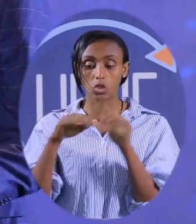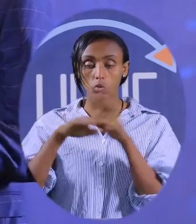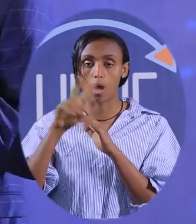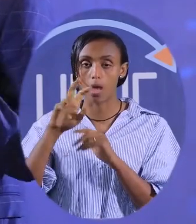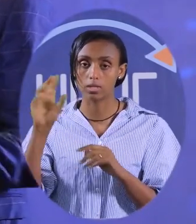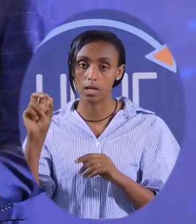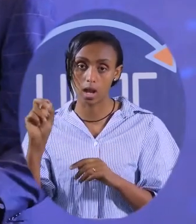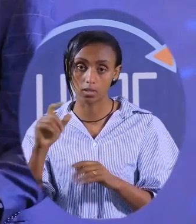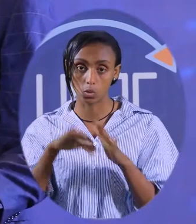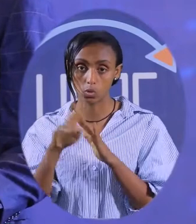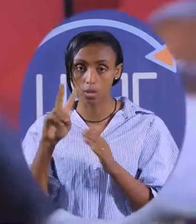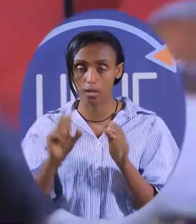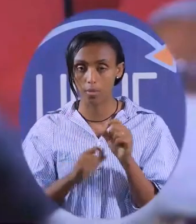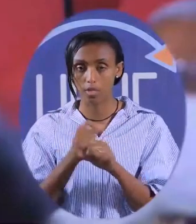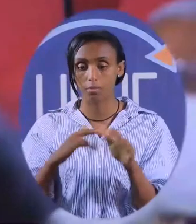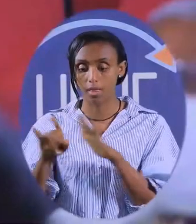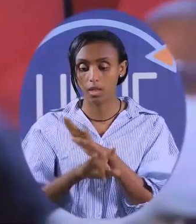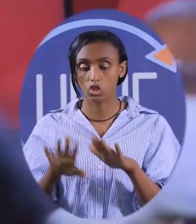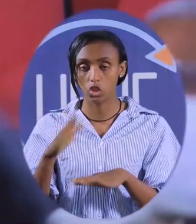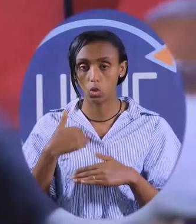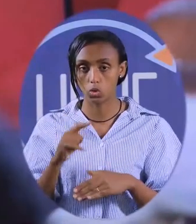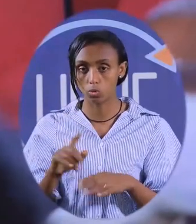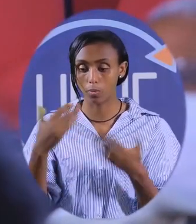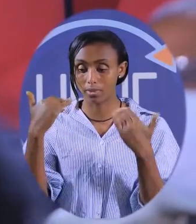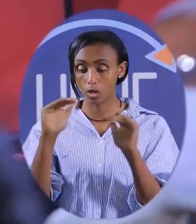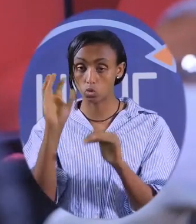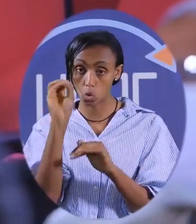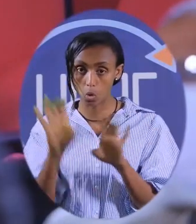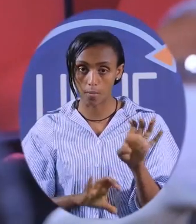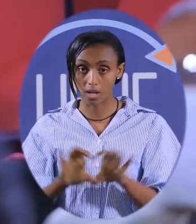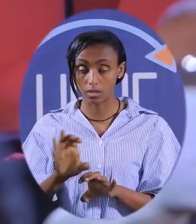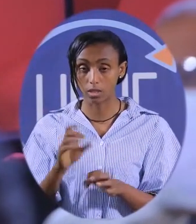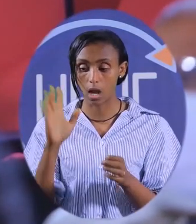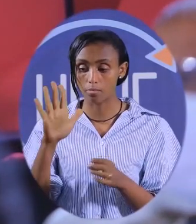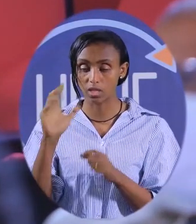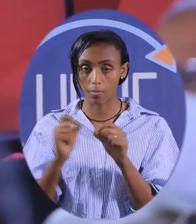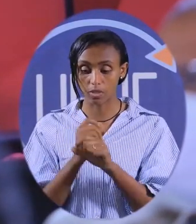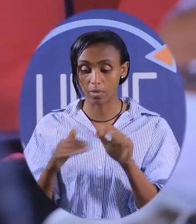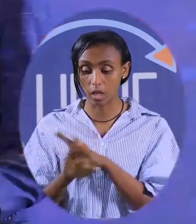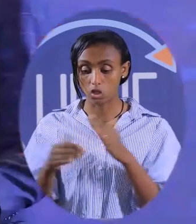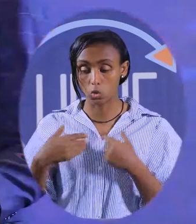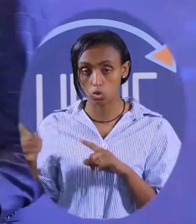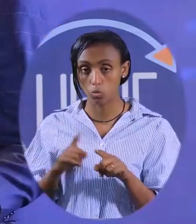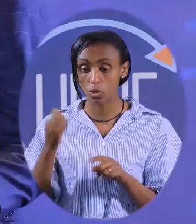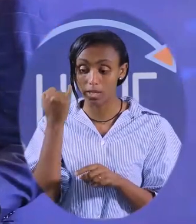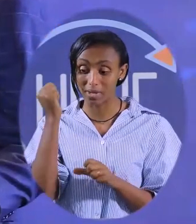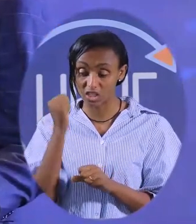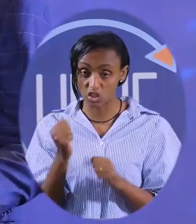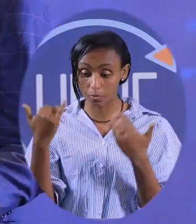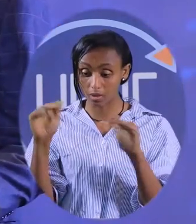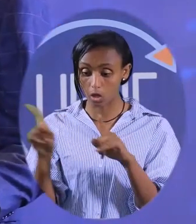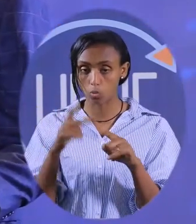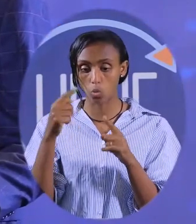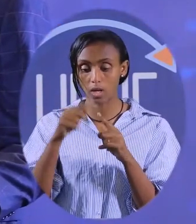2030 ከሁለት ዓመት በታች ያሉትን ምጣኔውን ዜሮ ለማድረግ ከ5 ዓመት በታች ያሉ ልጆችን የመቀንጨር ምጣኔ ደግሞ